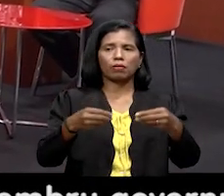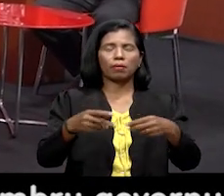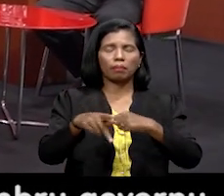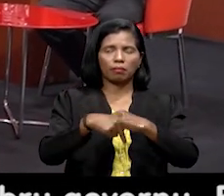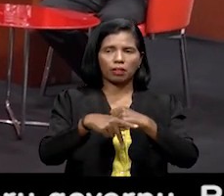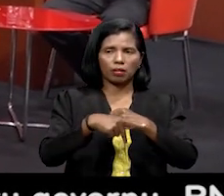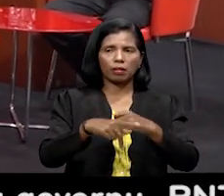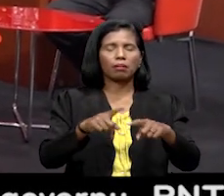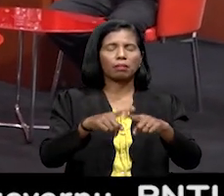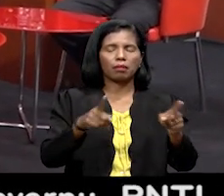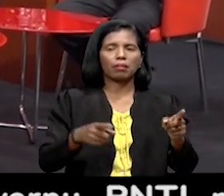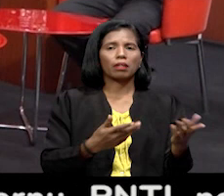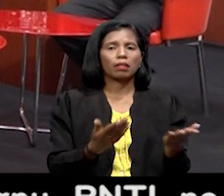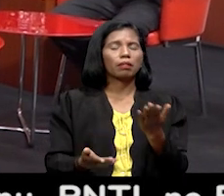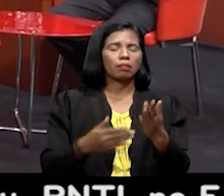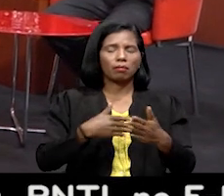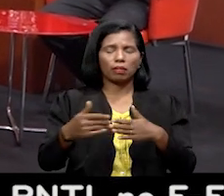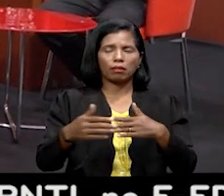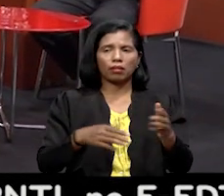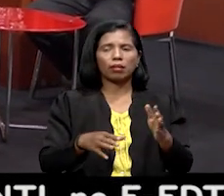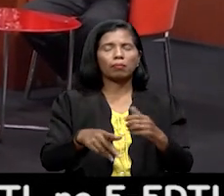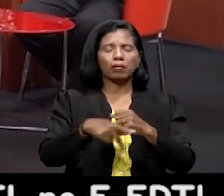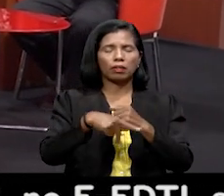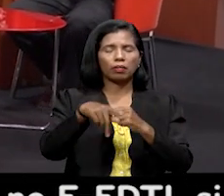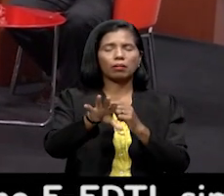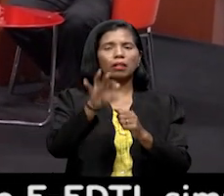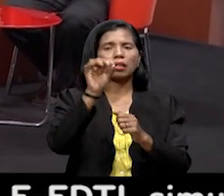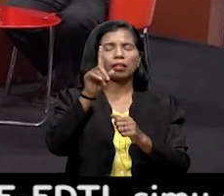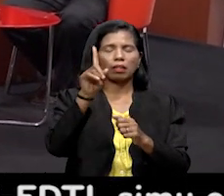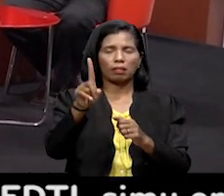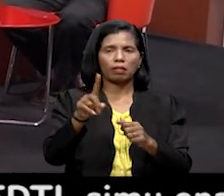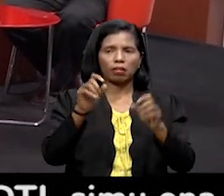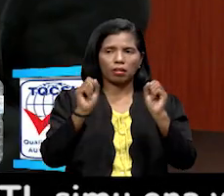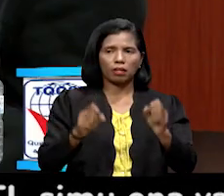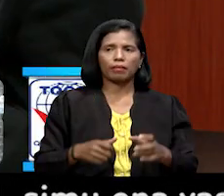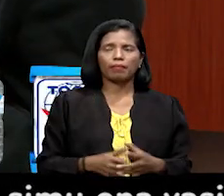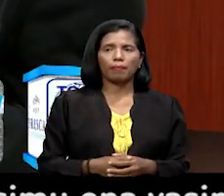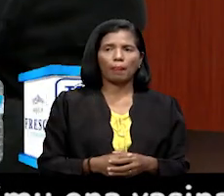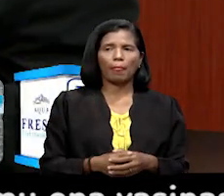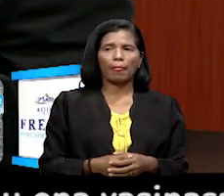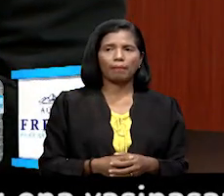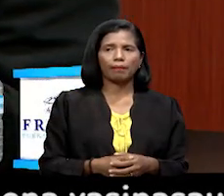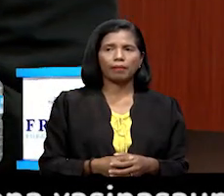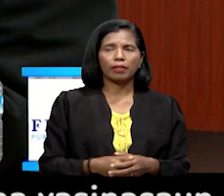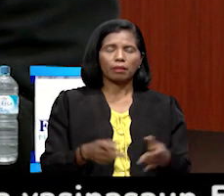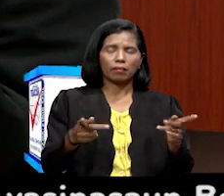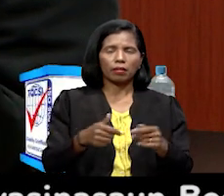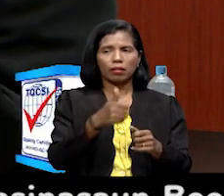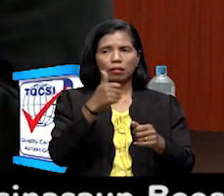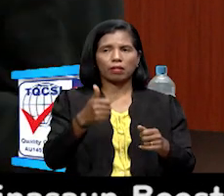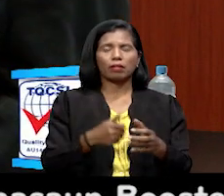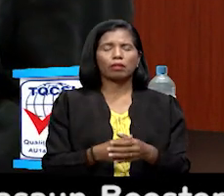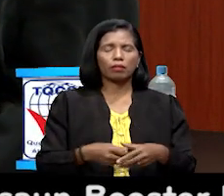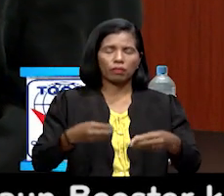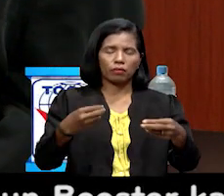mebe depende pepartidu atuhili idanebe mag potensial liu atuh avansan iha parte seluk, mus ihenji desvantajan ituan